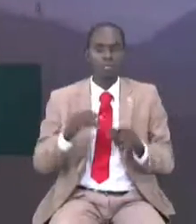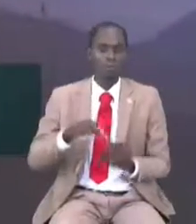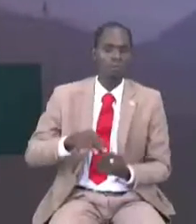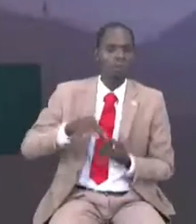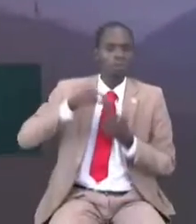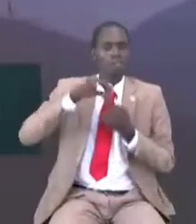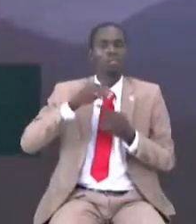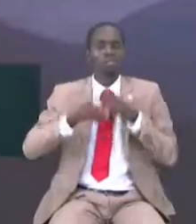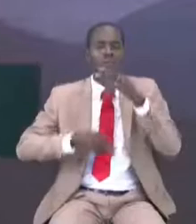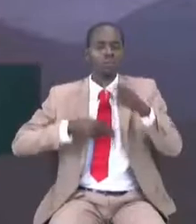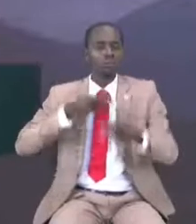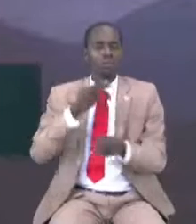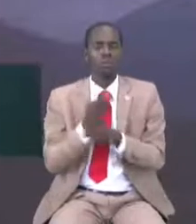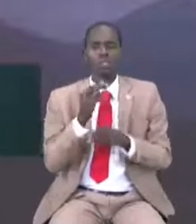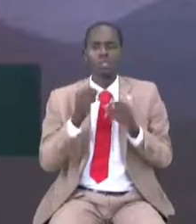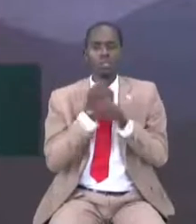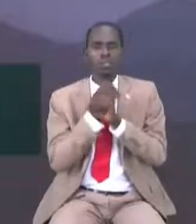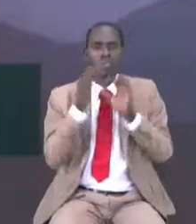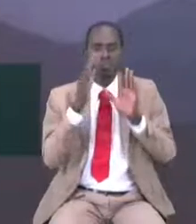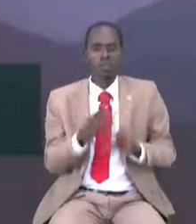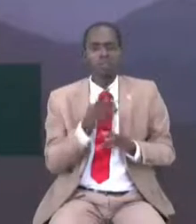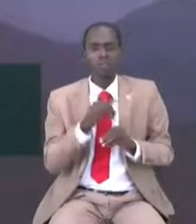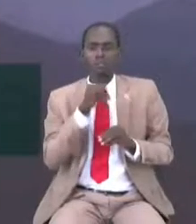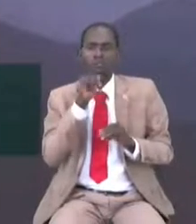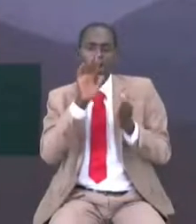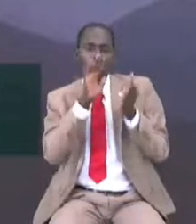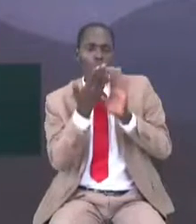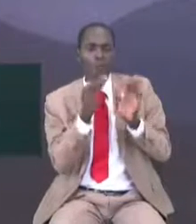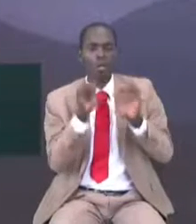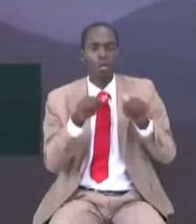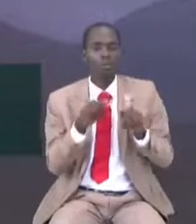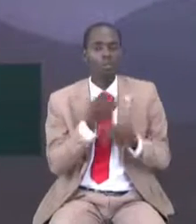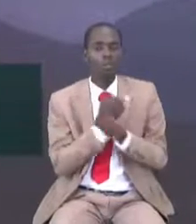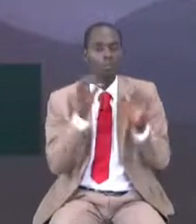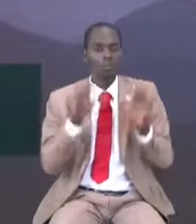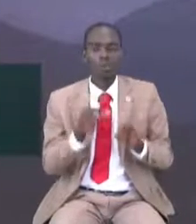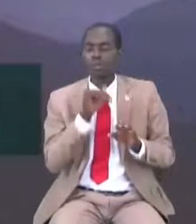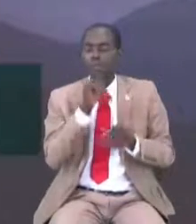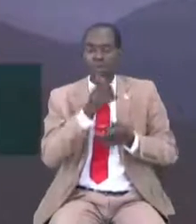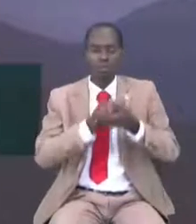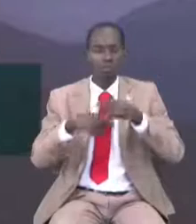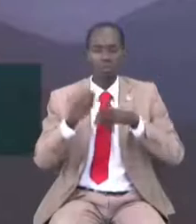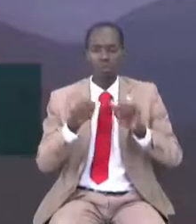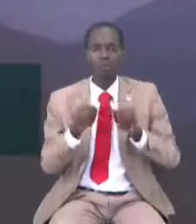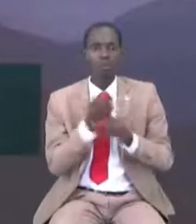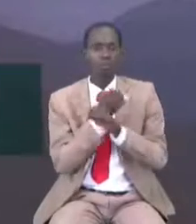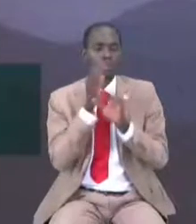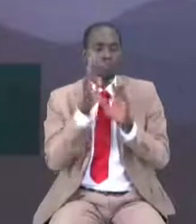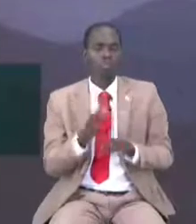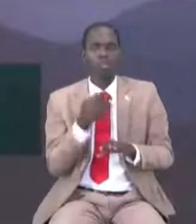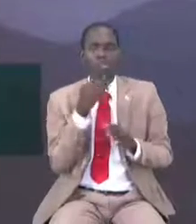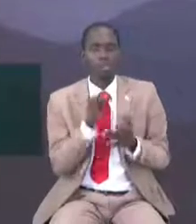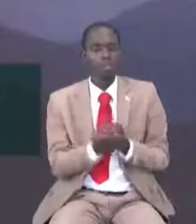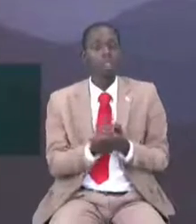Sauveur irremplaçable. Et c'est cet héritage qui ne se peut ni